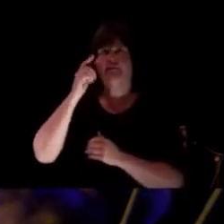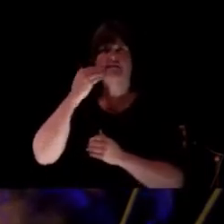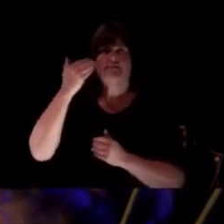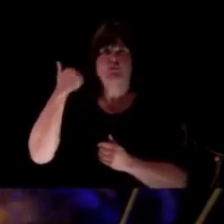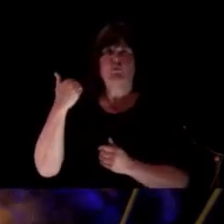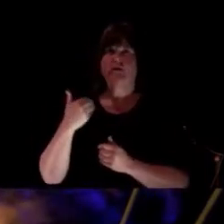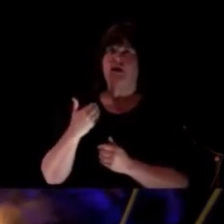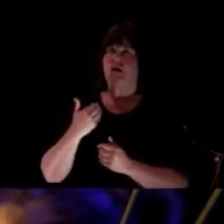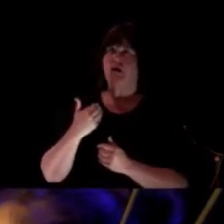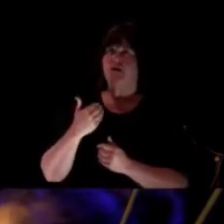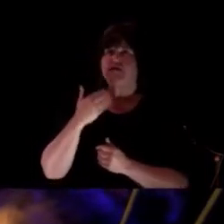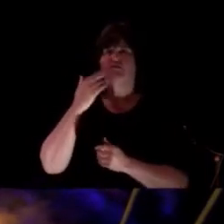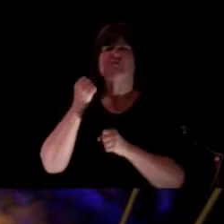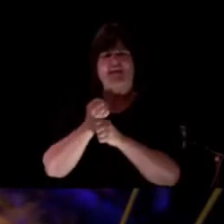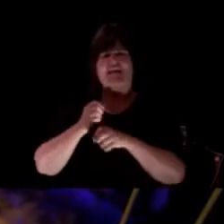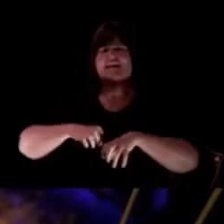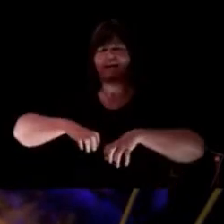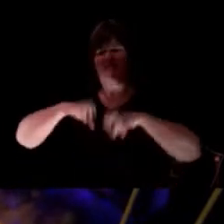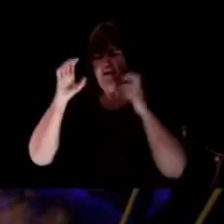faktisk er.